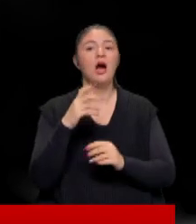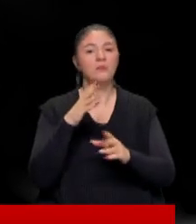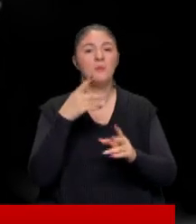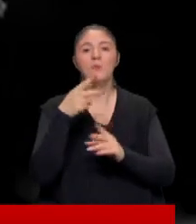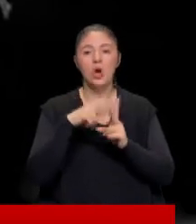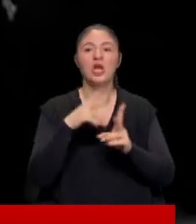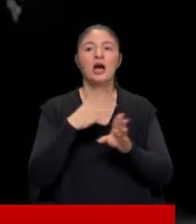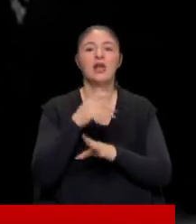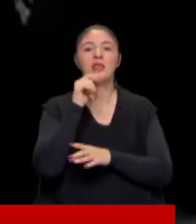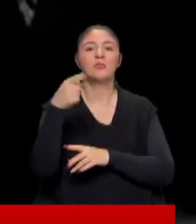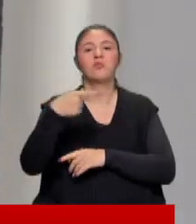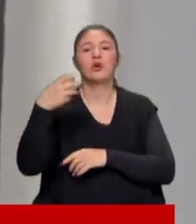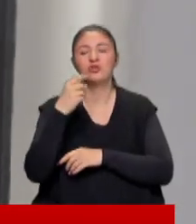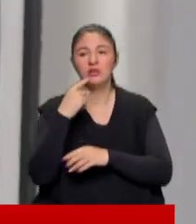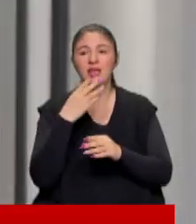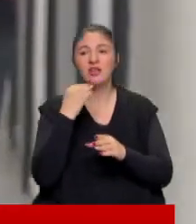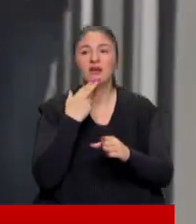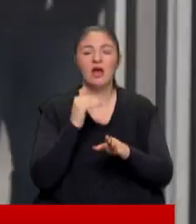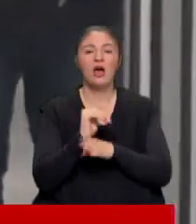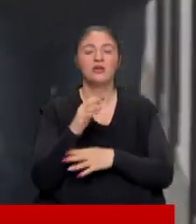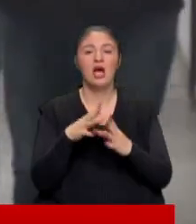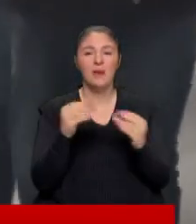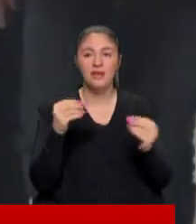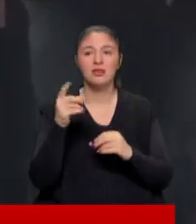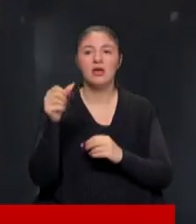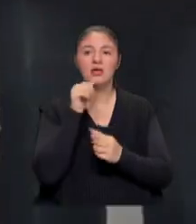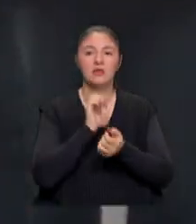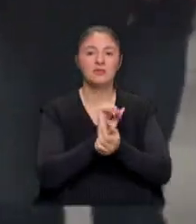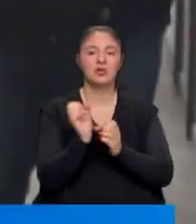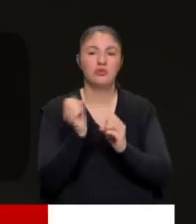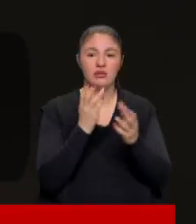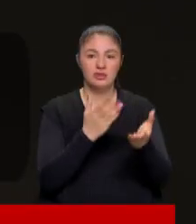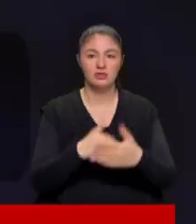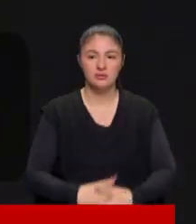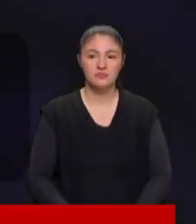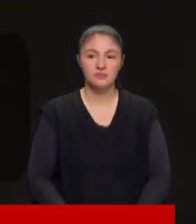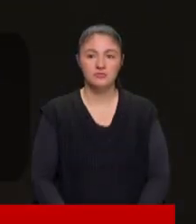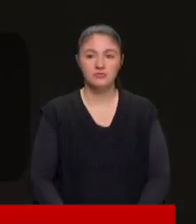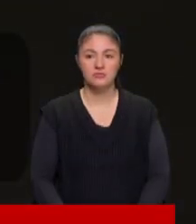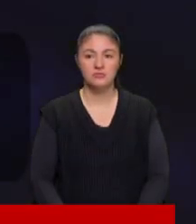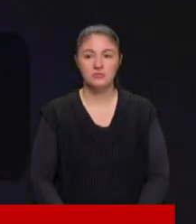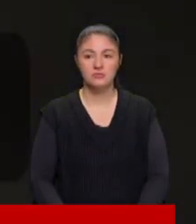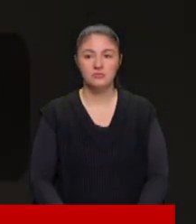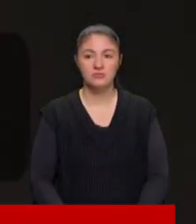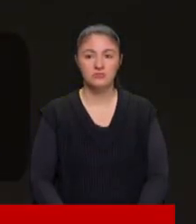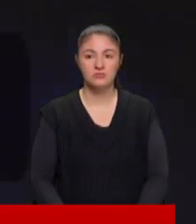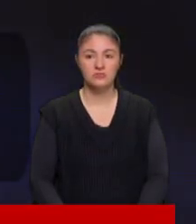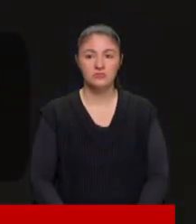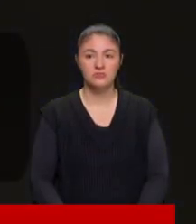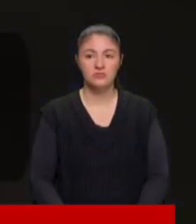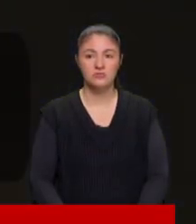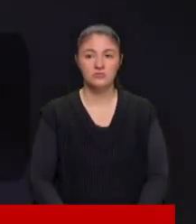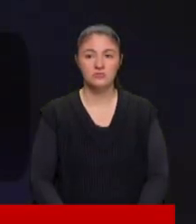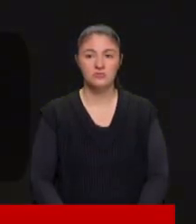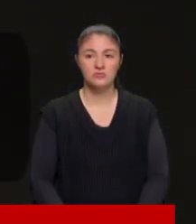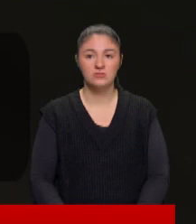olduğunu tespit etti. Genç kadın hayatını kaybetti. Kurulay cezaevine gönderildi. Abla beni öldürün abla. Ne olur